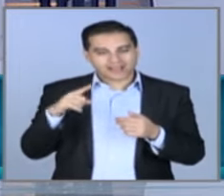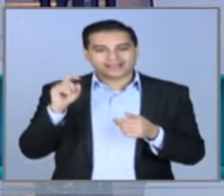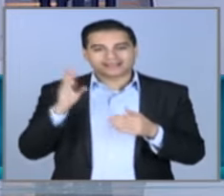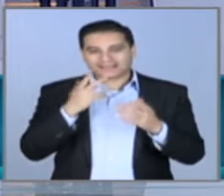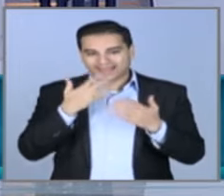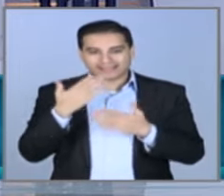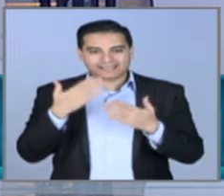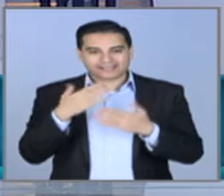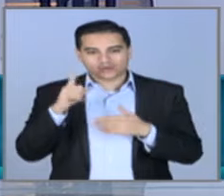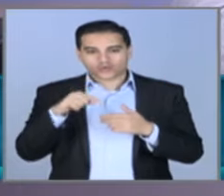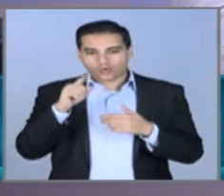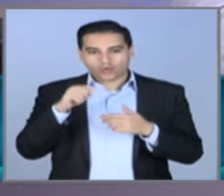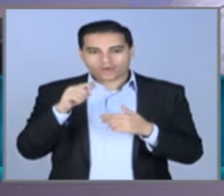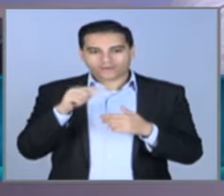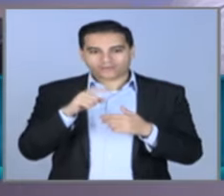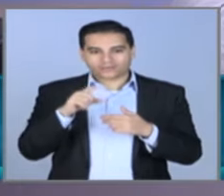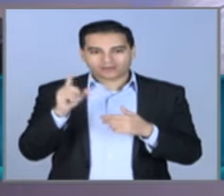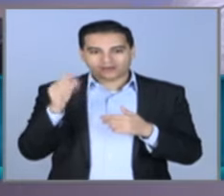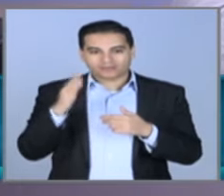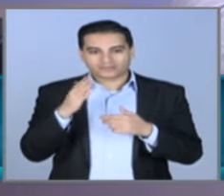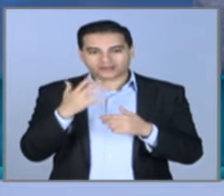تاريخ الميلاد يوم وشهر